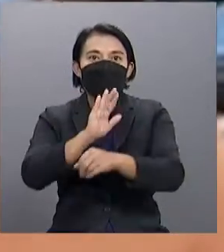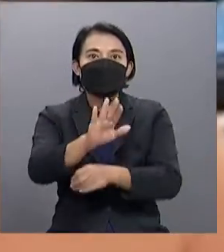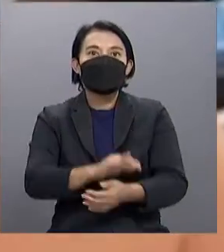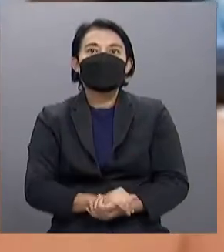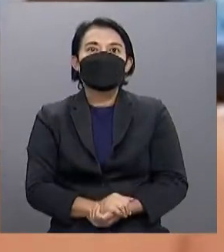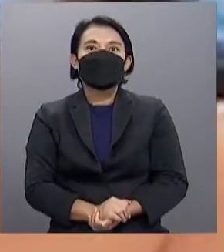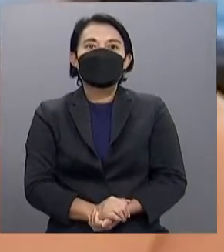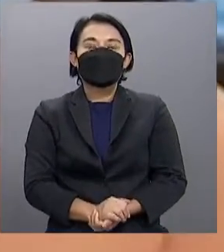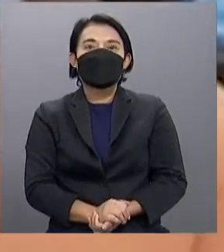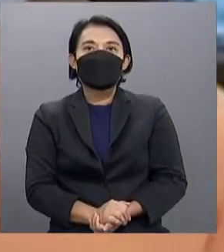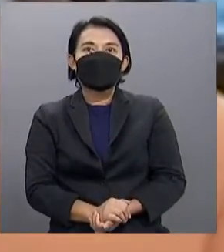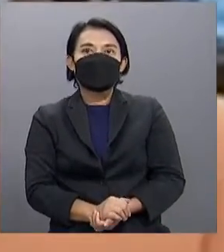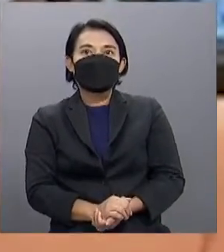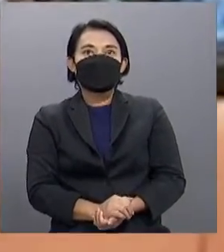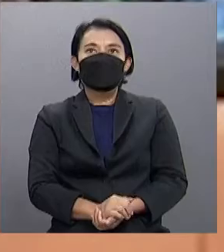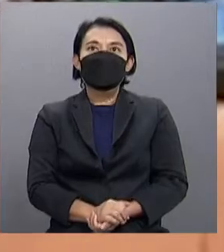หา